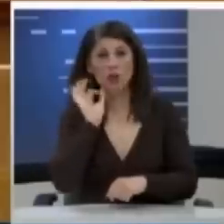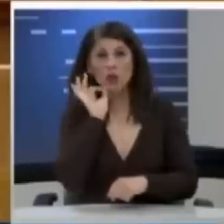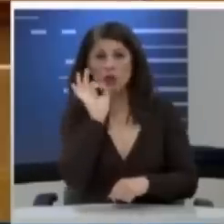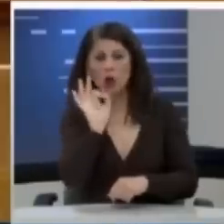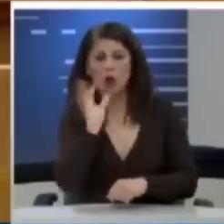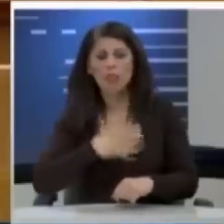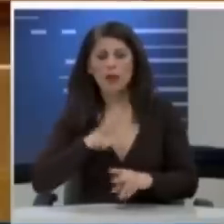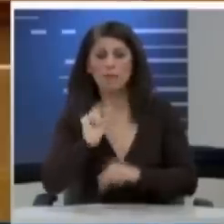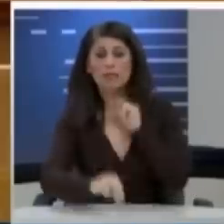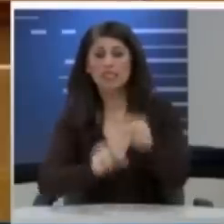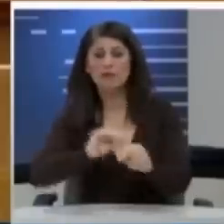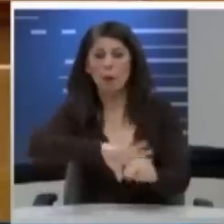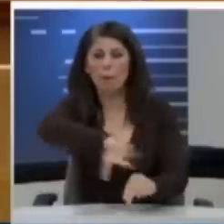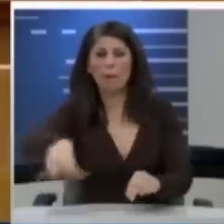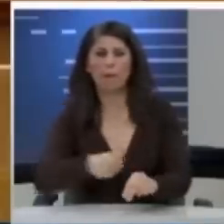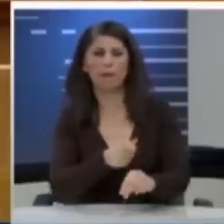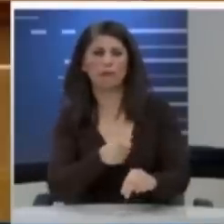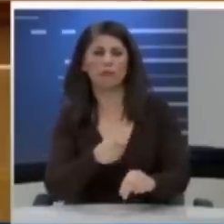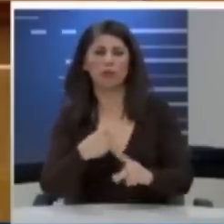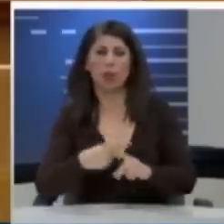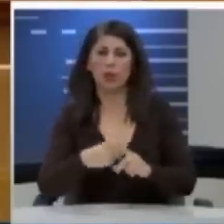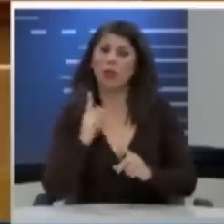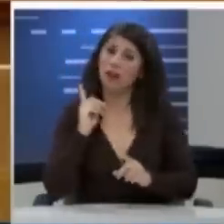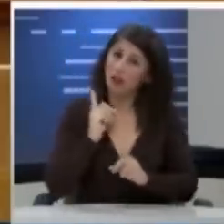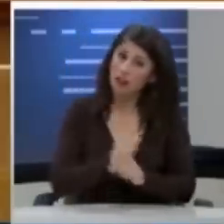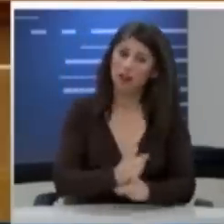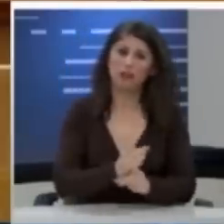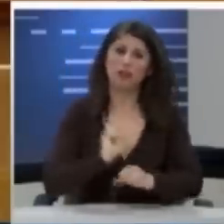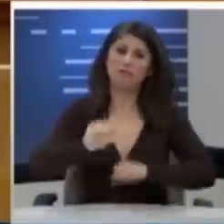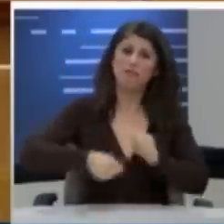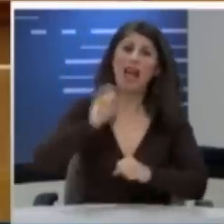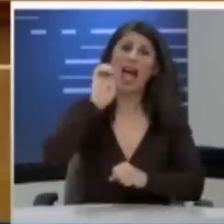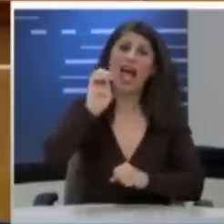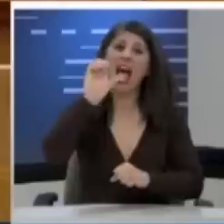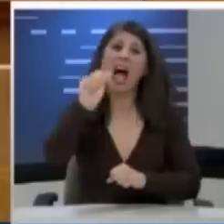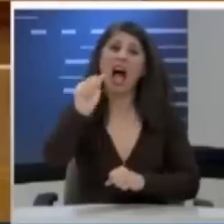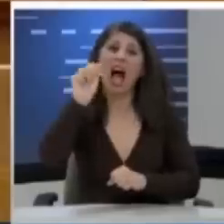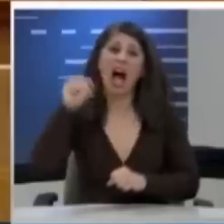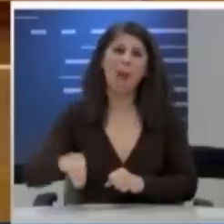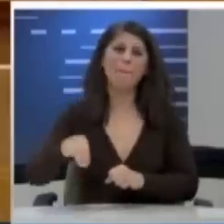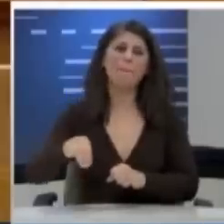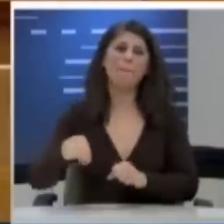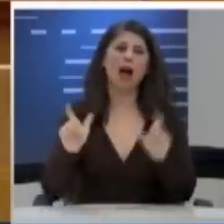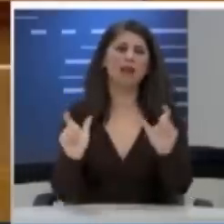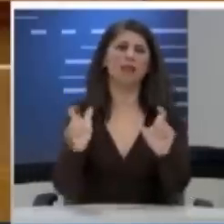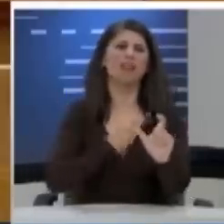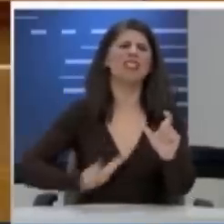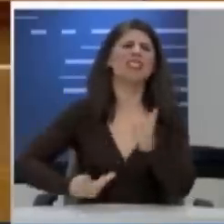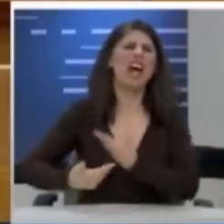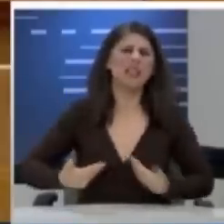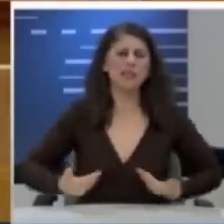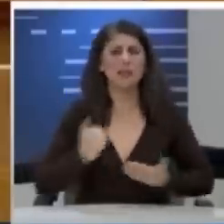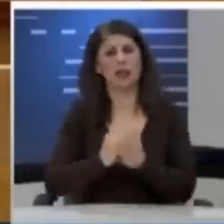τις ψήφους του ελληνικού λαού και ιδιαίτερα των αγωνιστών της εαμικής εθνικής αντίστασης και των οικογενειών